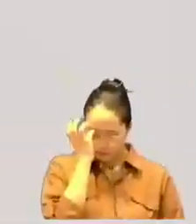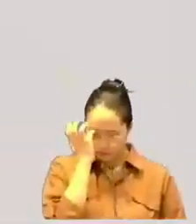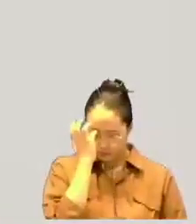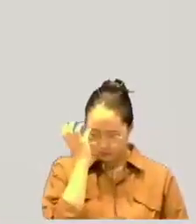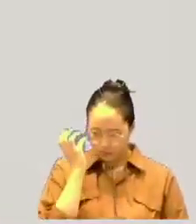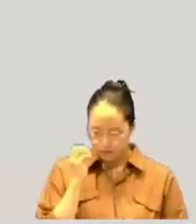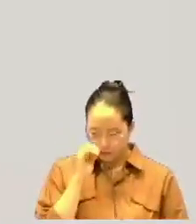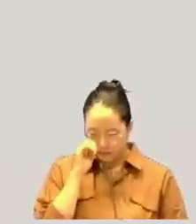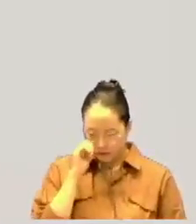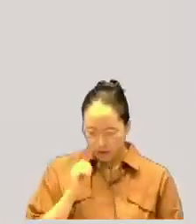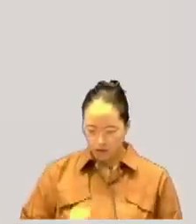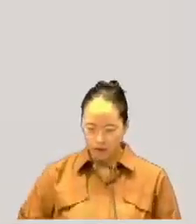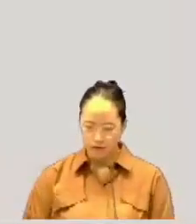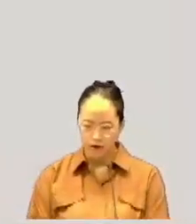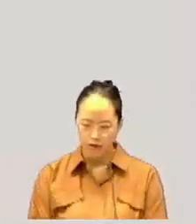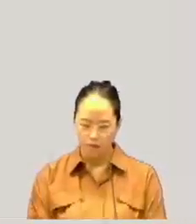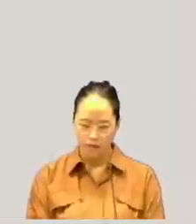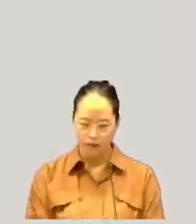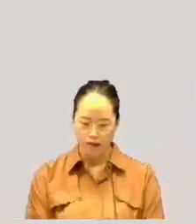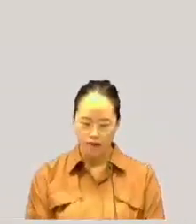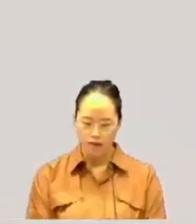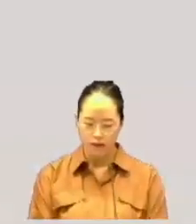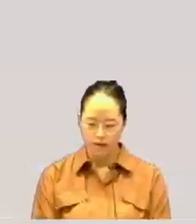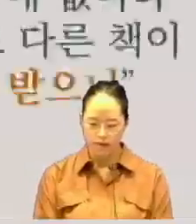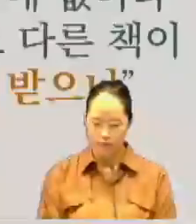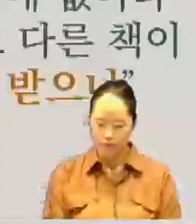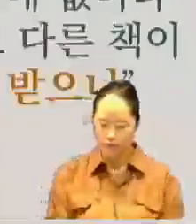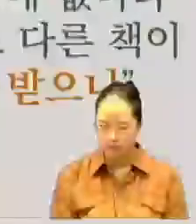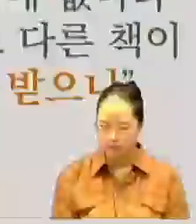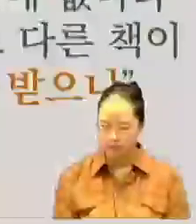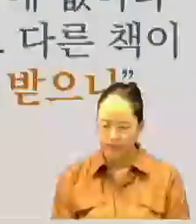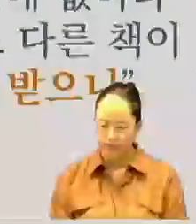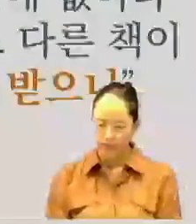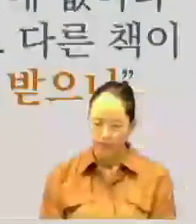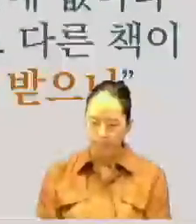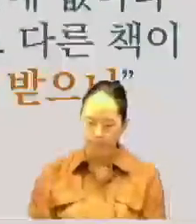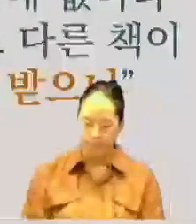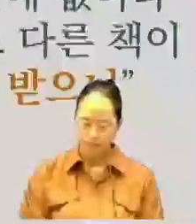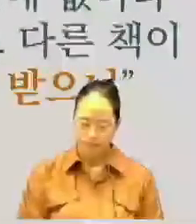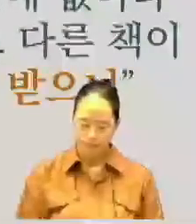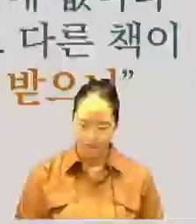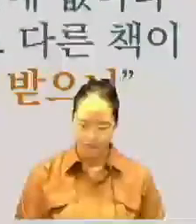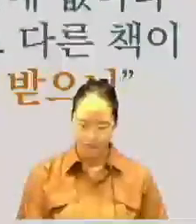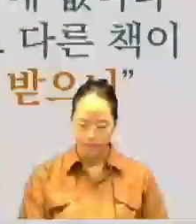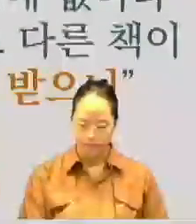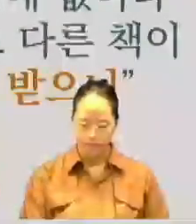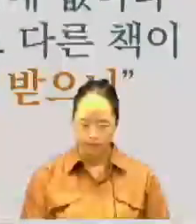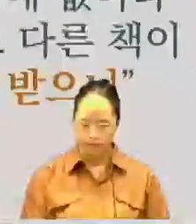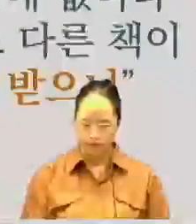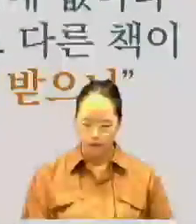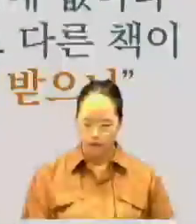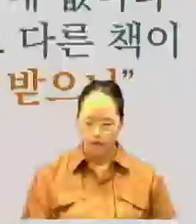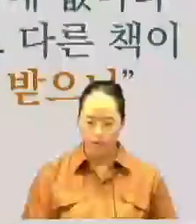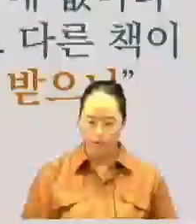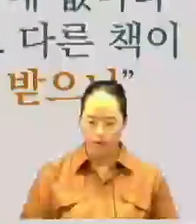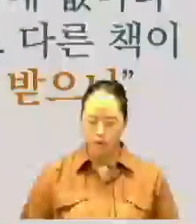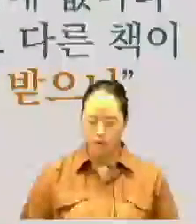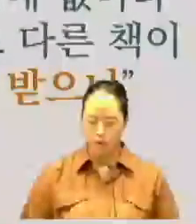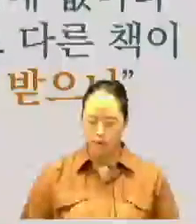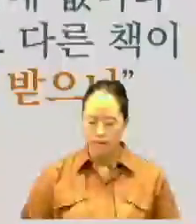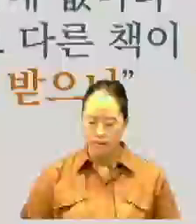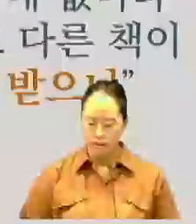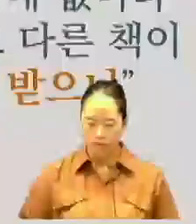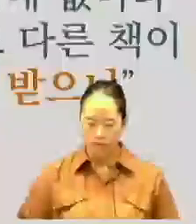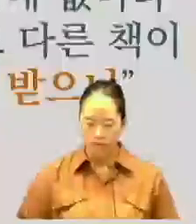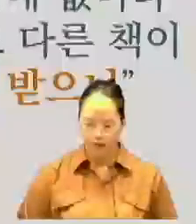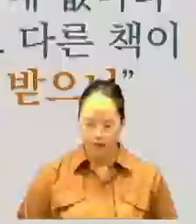我们用手呢把口捂上。然后呢，这个对于最后审判的